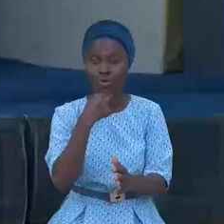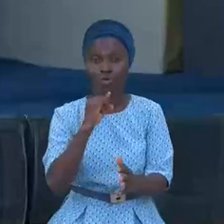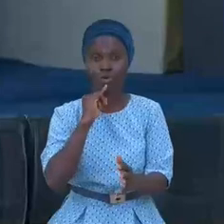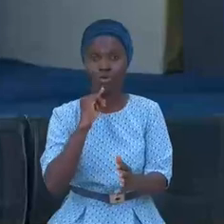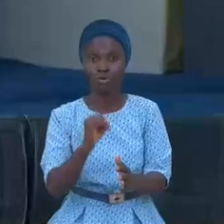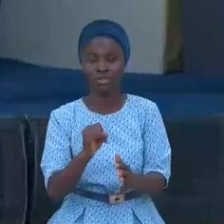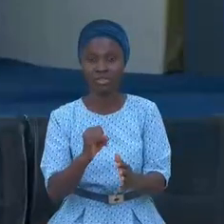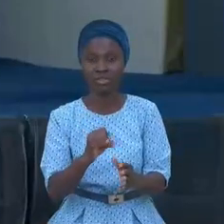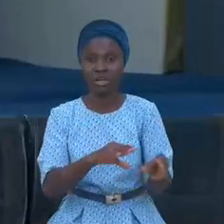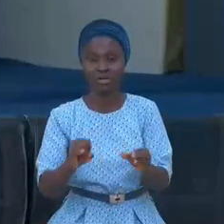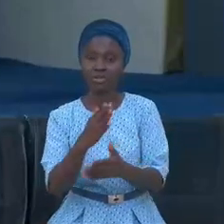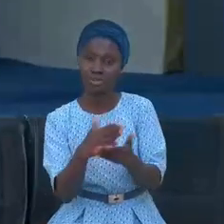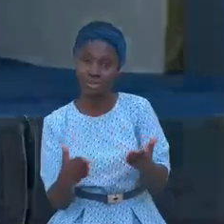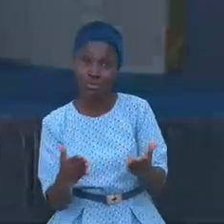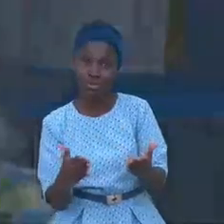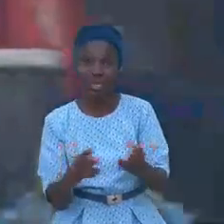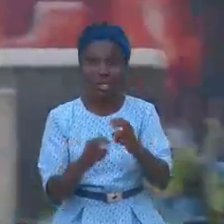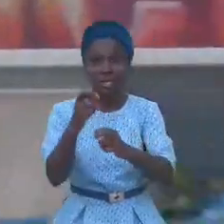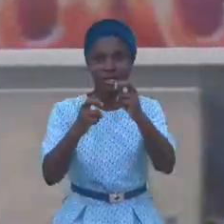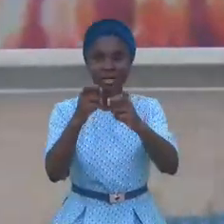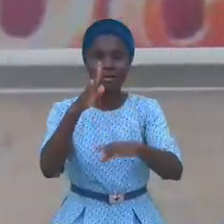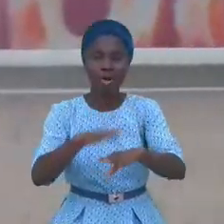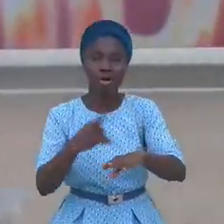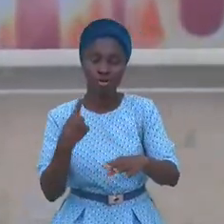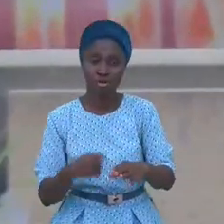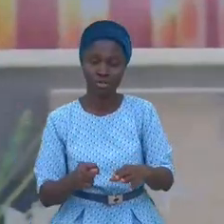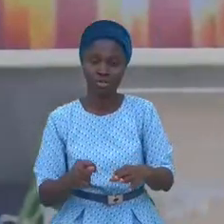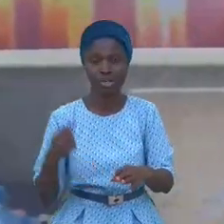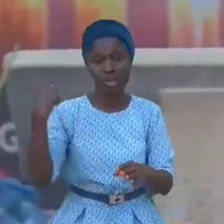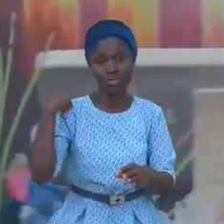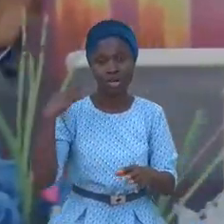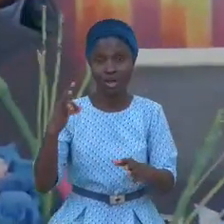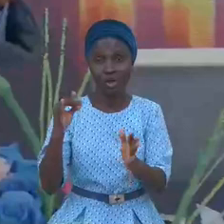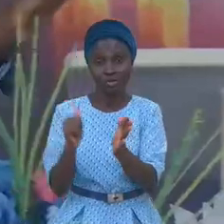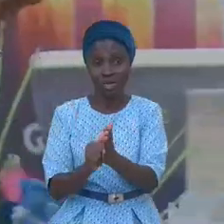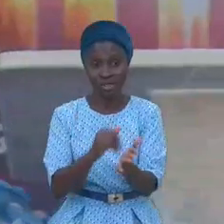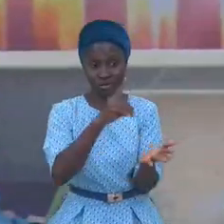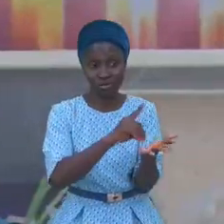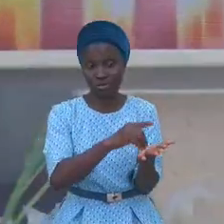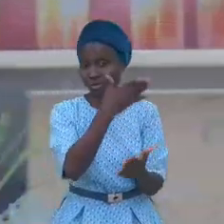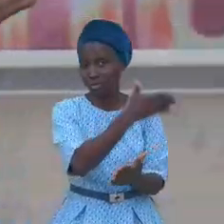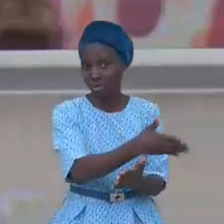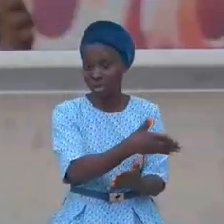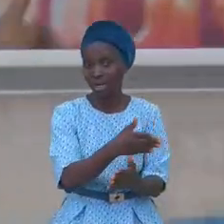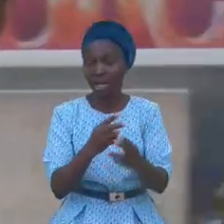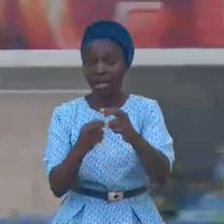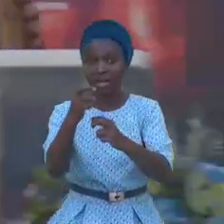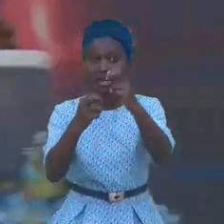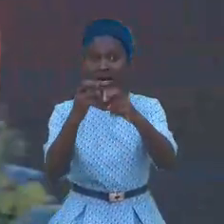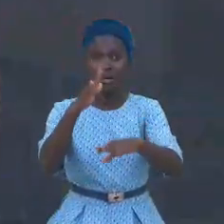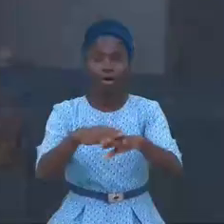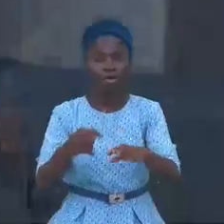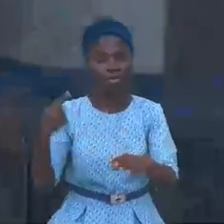qui construit quelque chose. Grimpe sur les épaules de ce docteur. Grimpe sur les épaules